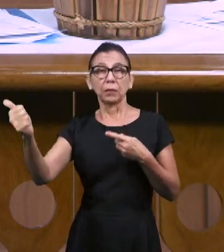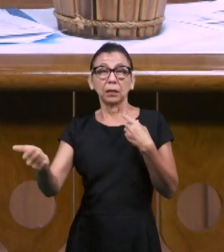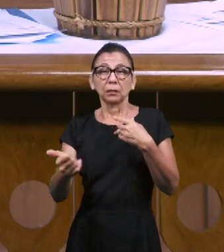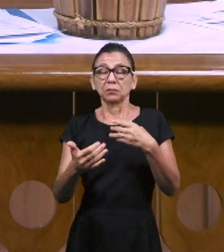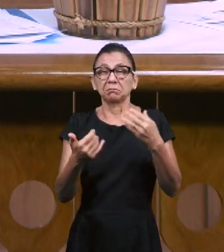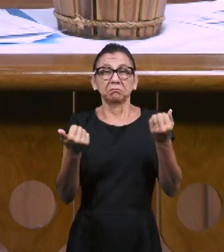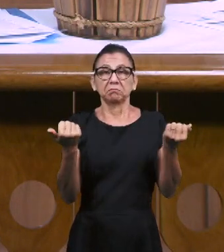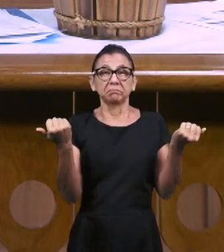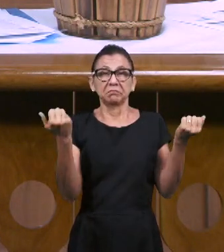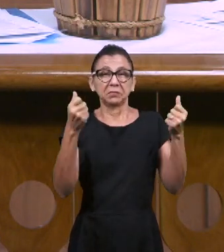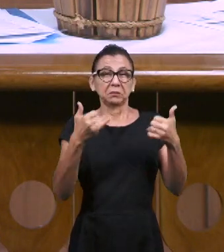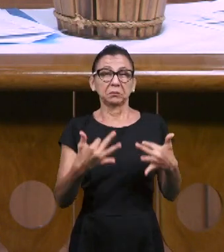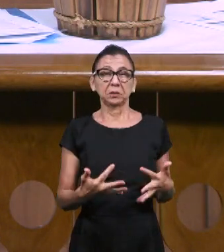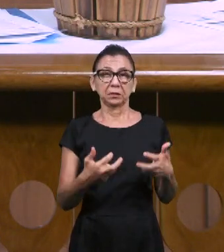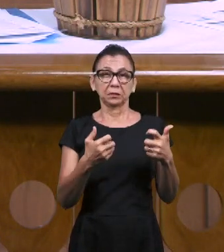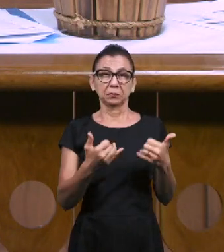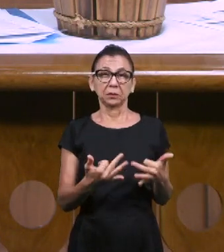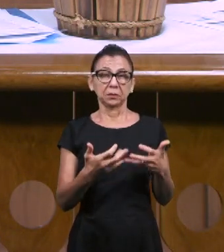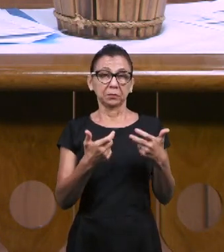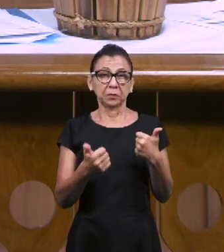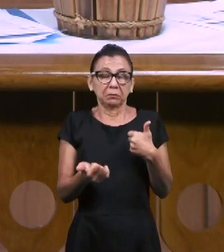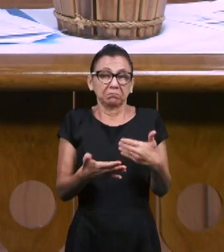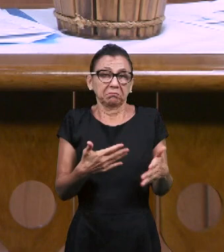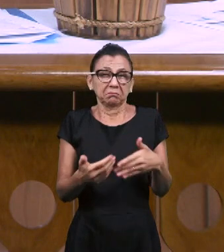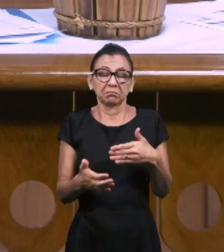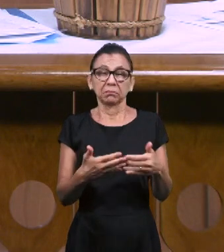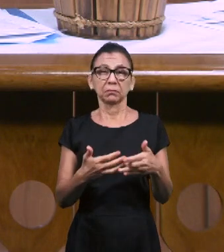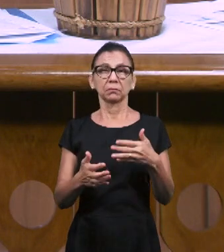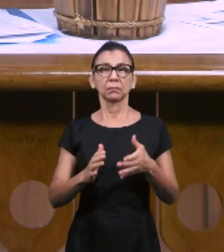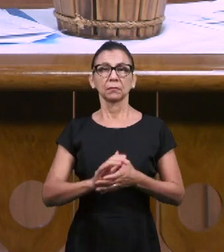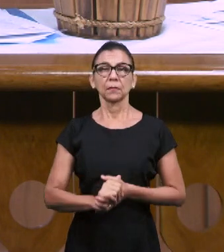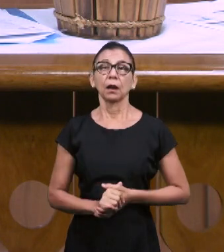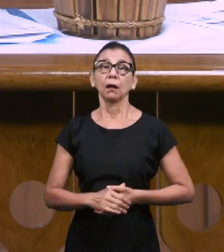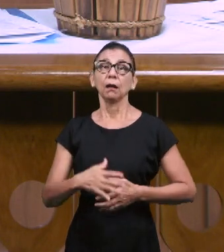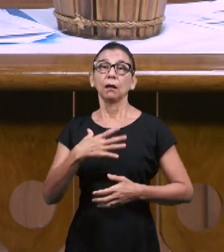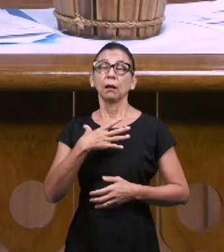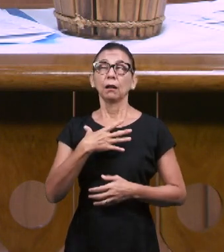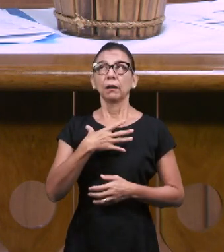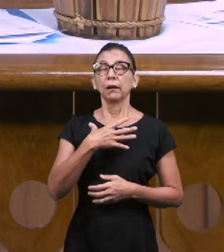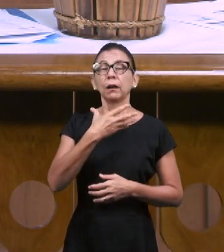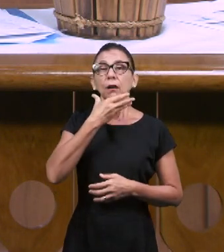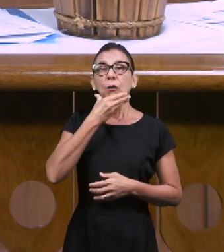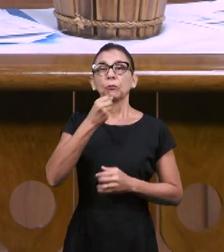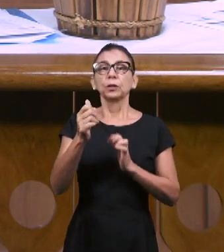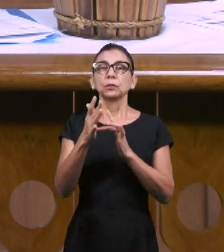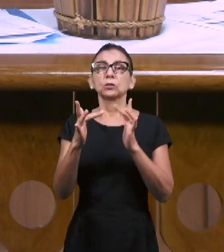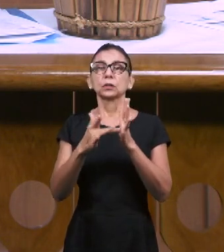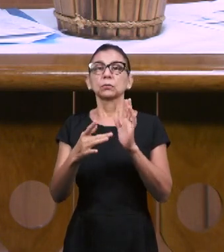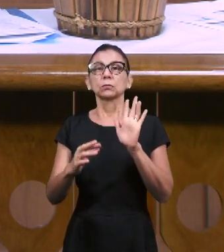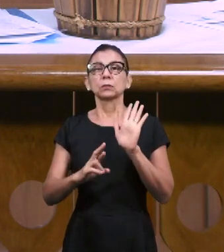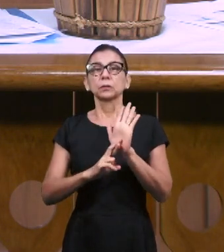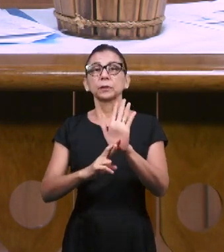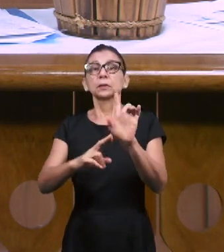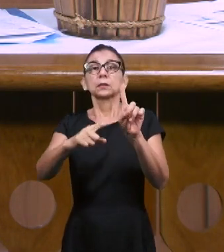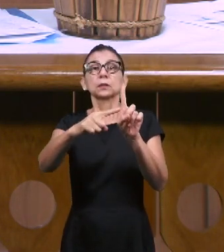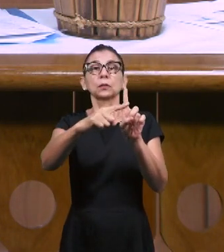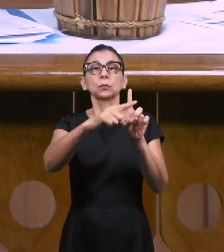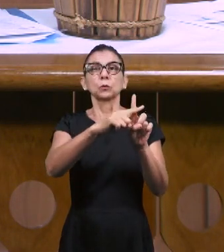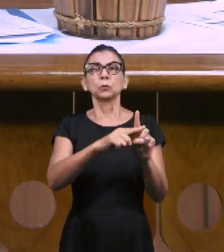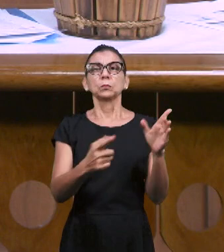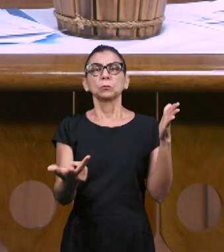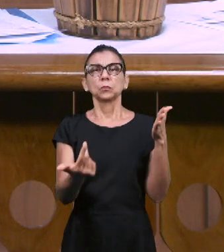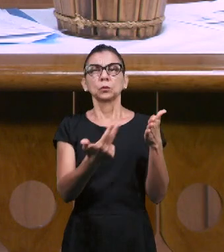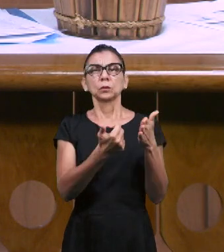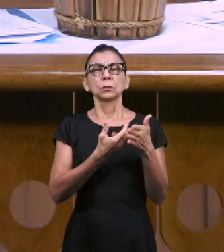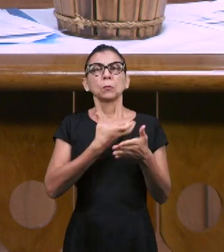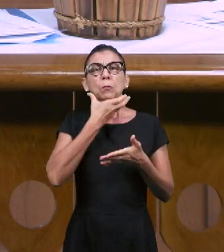veut. Le Fils, il met toujours une croix, montre une barbe grande, une figure que